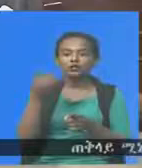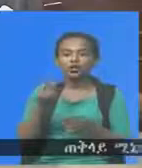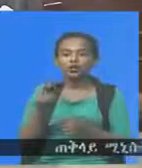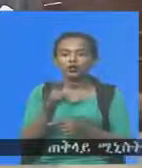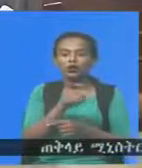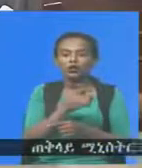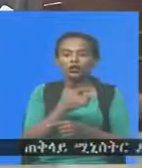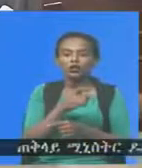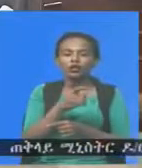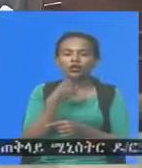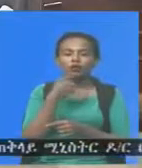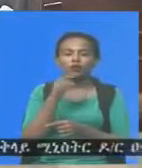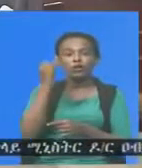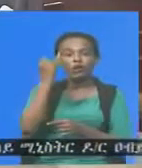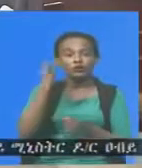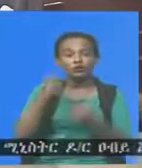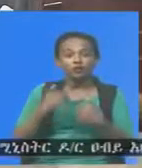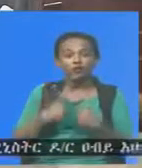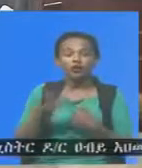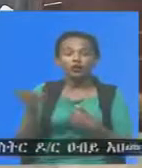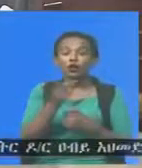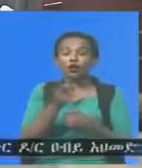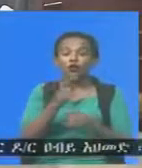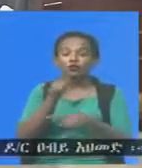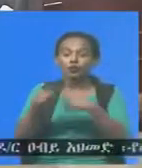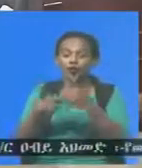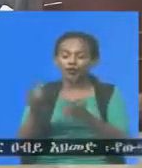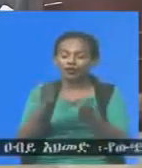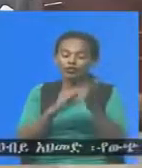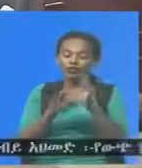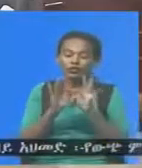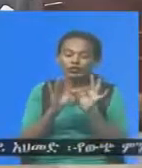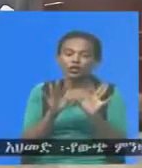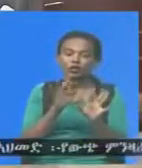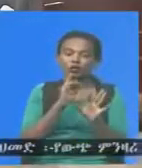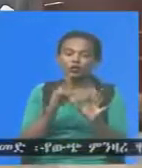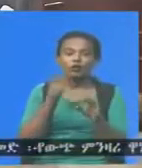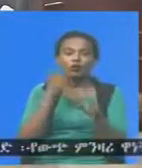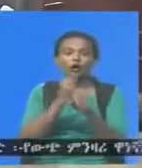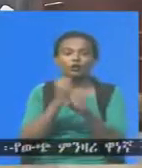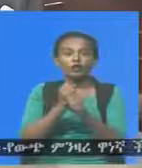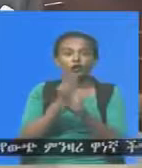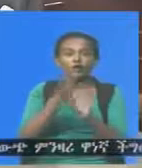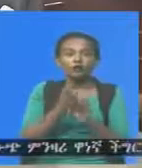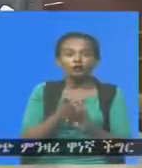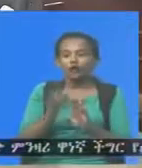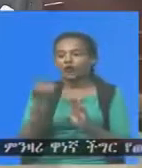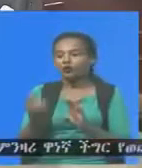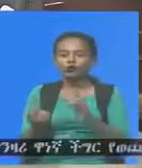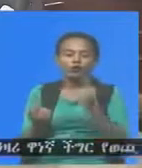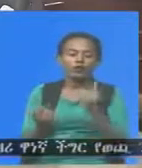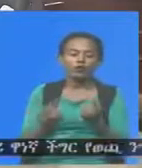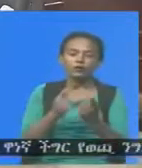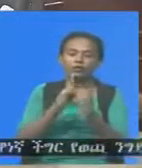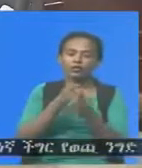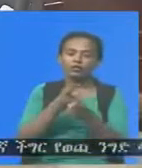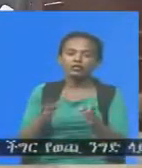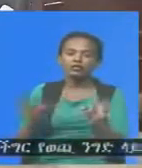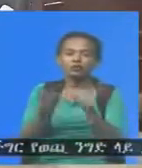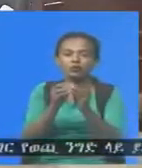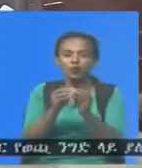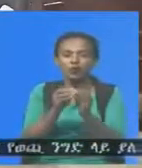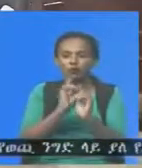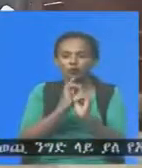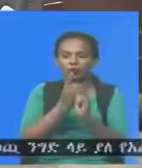የሚል ሀሳብ ስላለ፣ ሁለቱም አካሄድ ችግር ስለሌለው ነው። ከአሰራር አንጻር አንድ በአንድም መመለስ ሰብሰብ አድርጎም